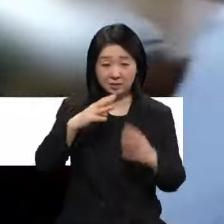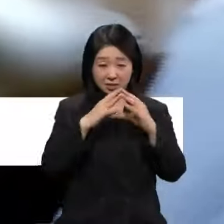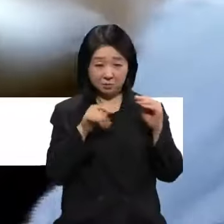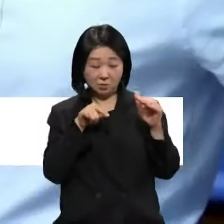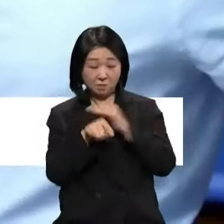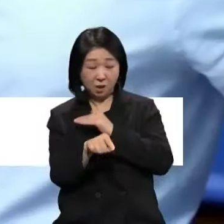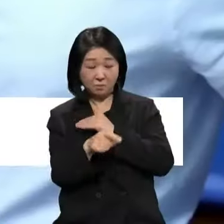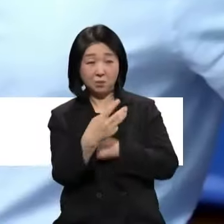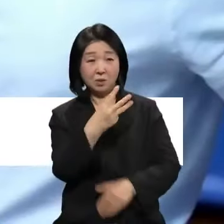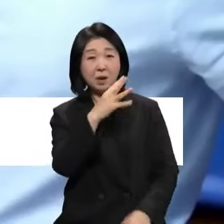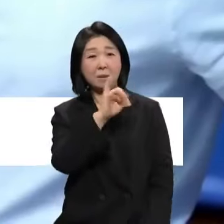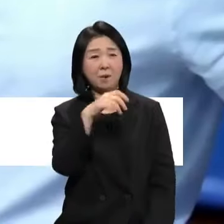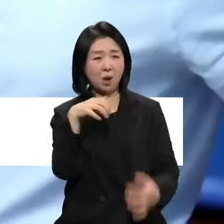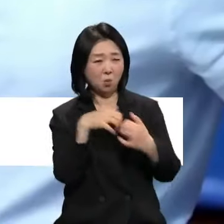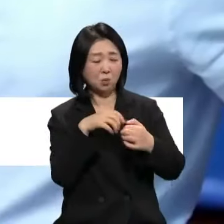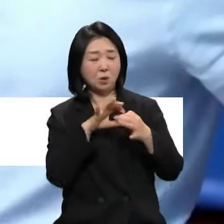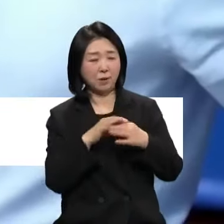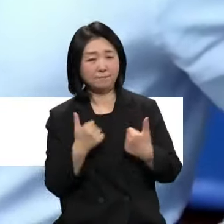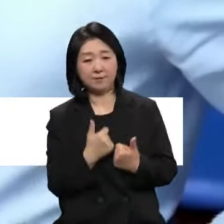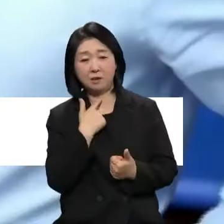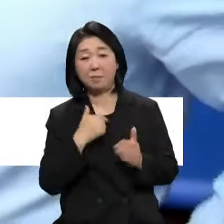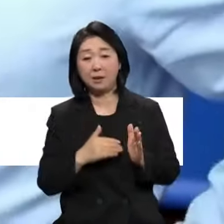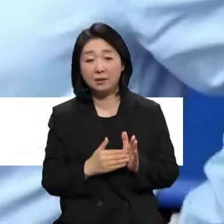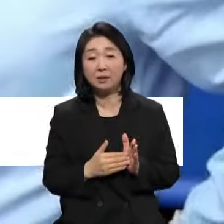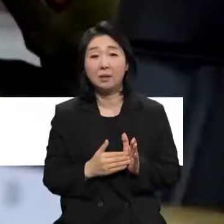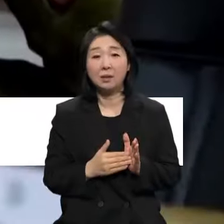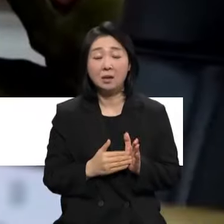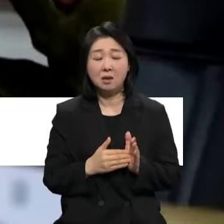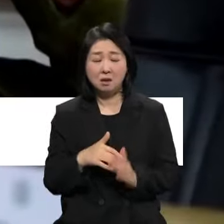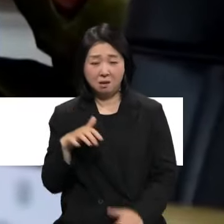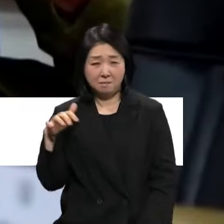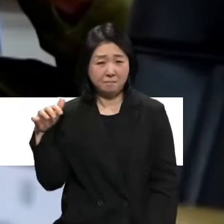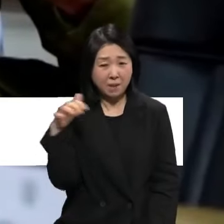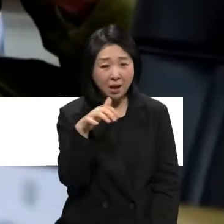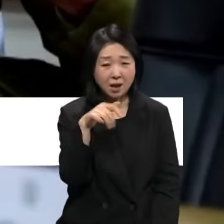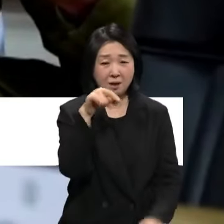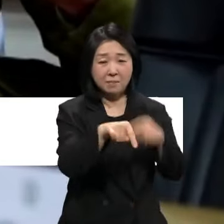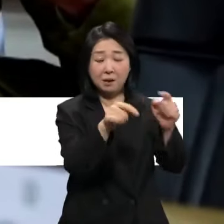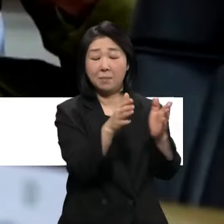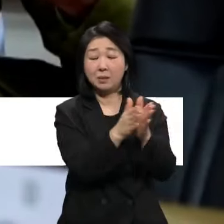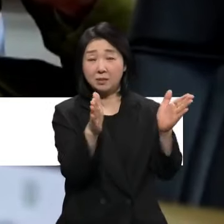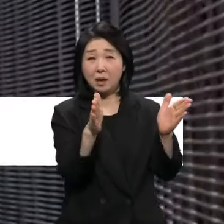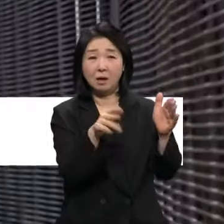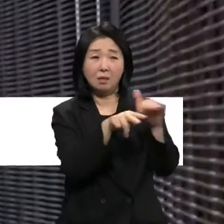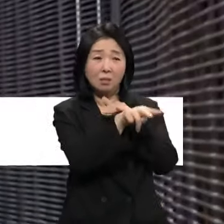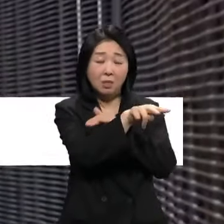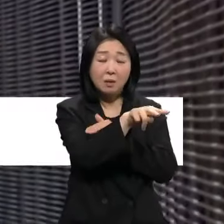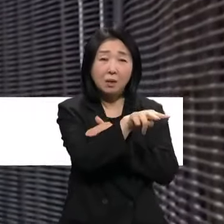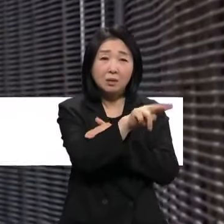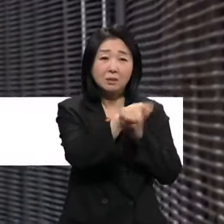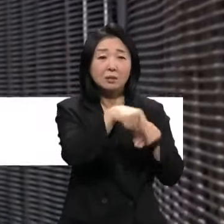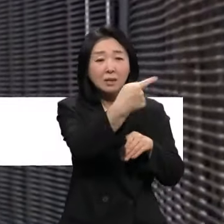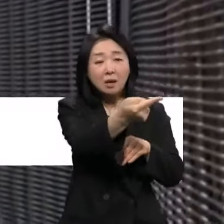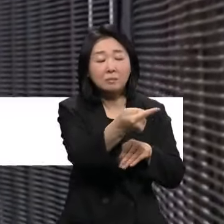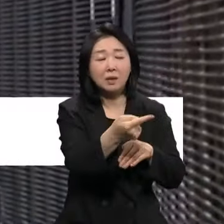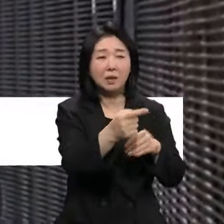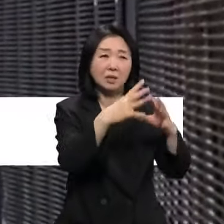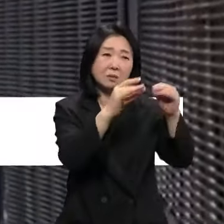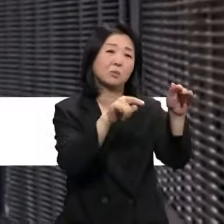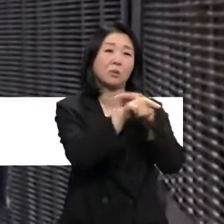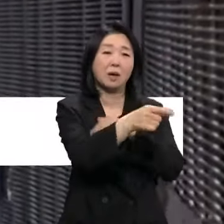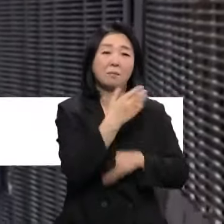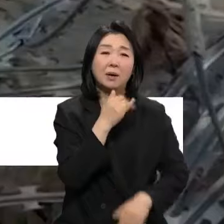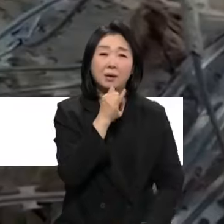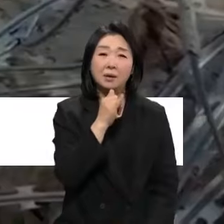라파 공격 문제를 논의한 바 있습니다 공습이 시작되면 피란민들이 바로옆 국경을 넘어 이집트로 향할